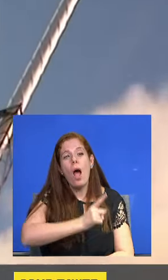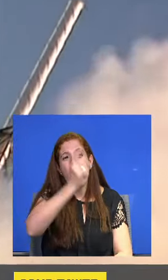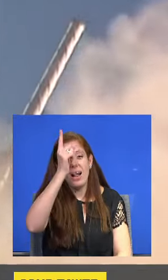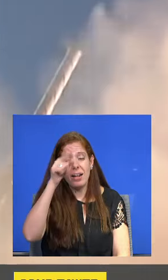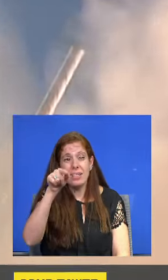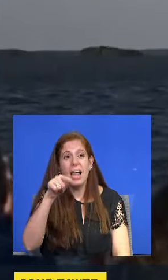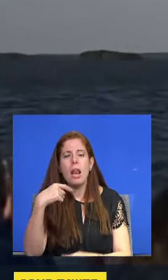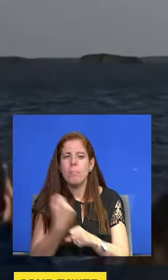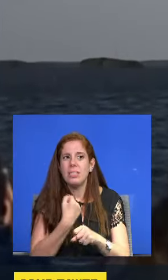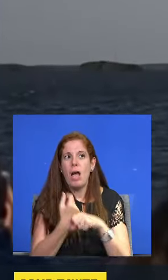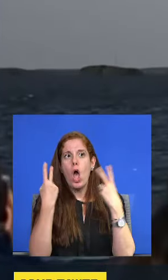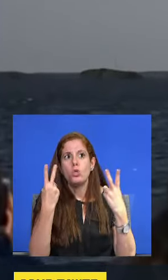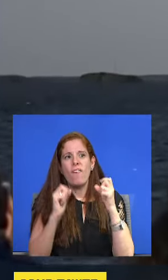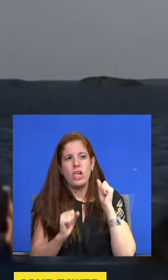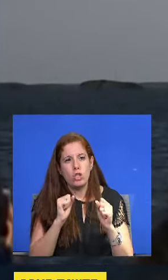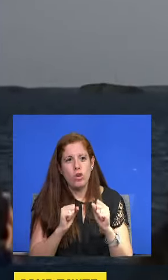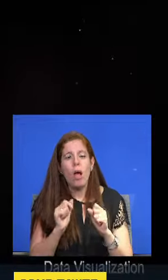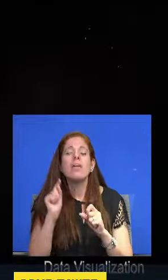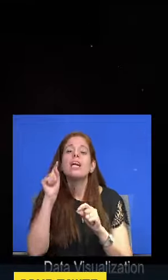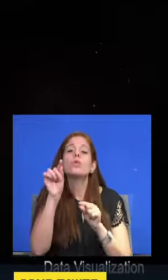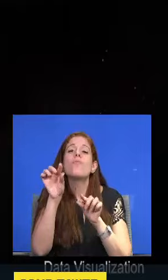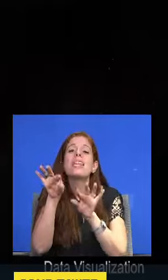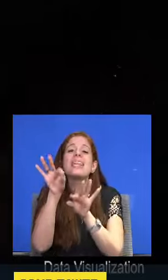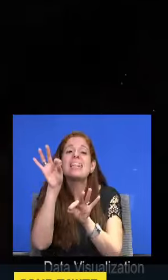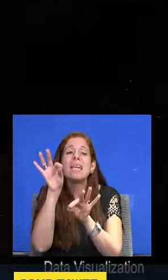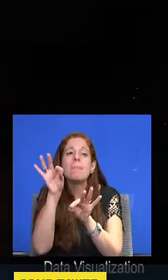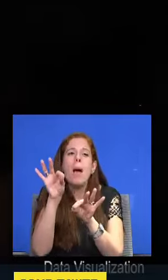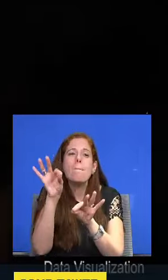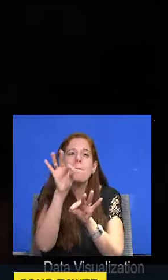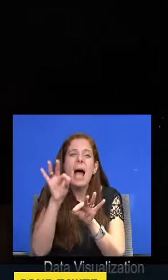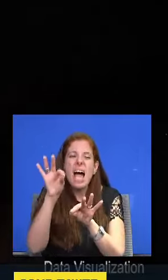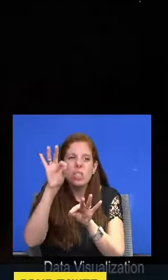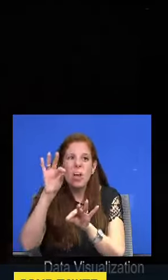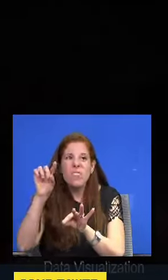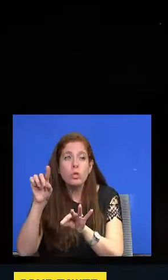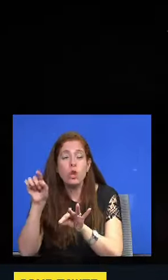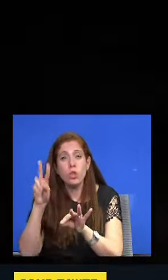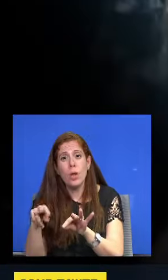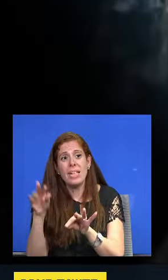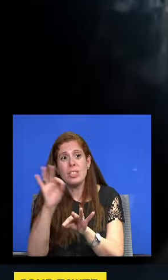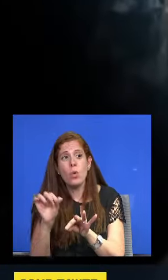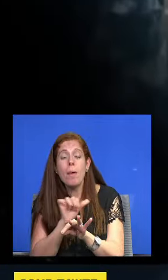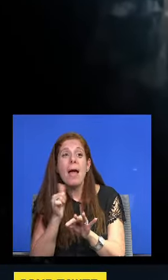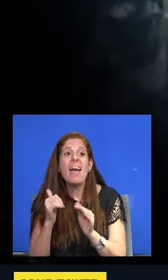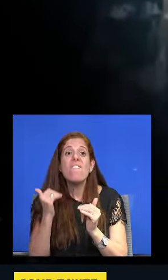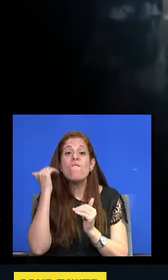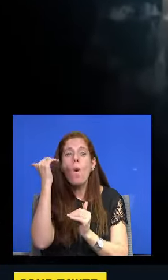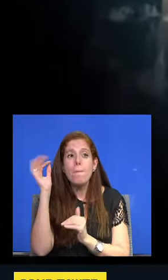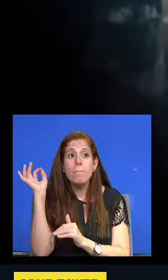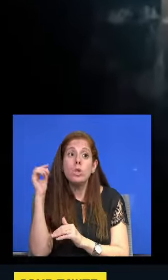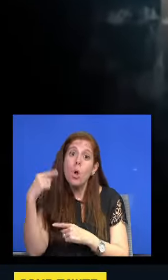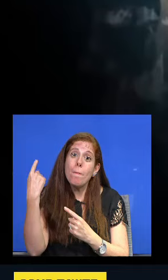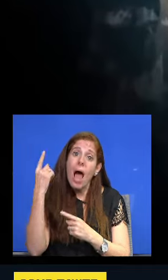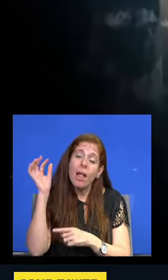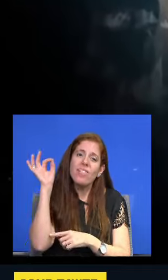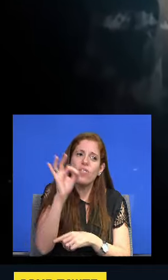למשימה חשובה וקשה, לאסוף דגימה מהאסטרואיד בנו, שנחשב בעל הסיכויים הגבוהים ביותר לפגוע יום אחד